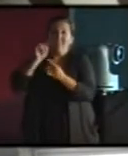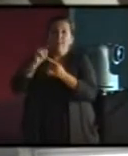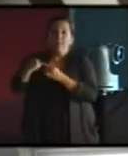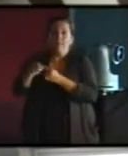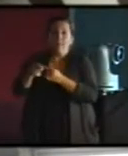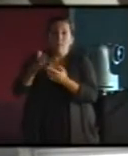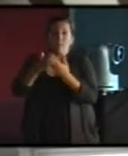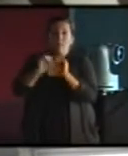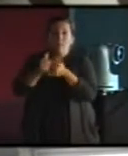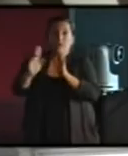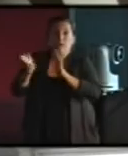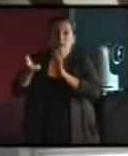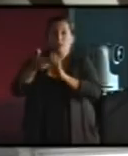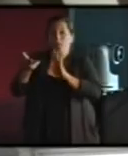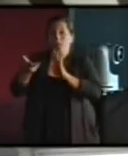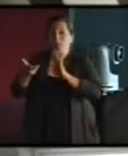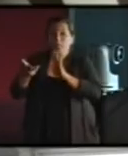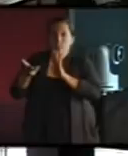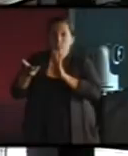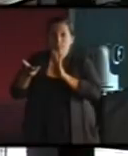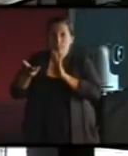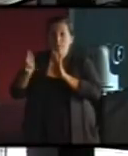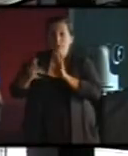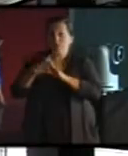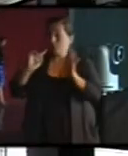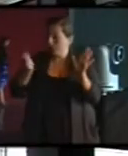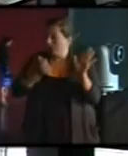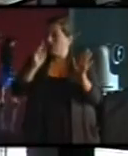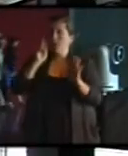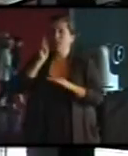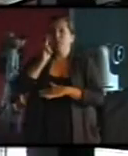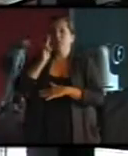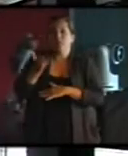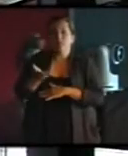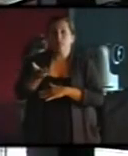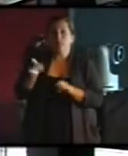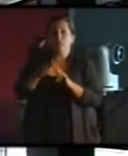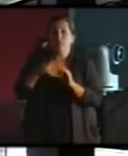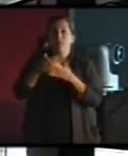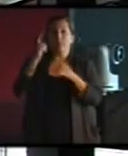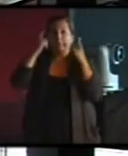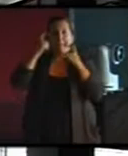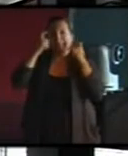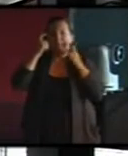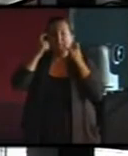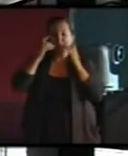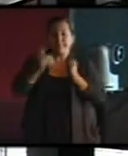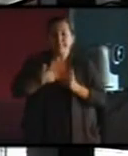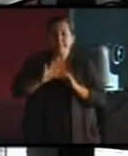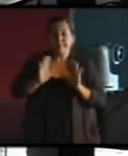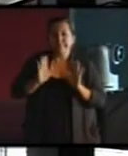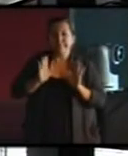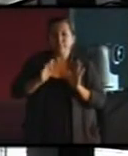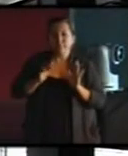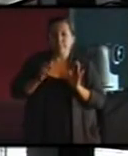de l'aspect normatif. C'est-à-dire que je crois que nous nous sommes habitués à une relative paresse intellectuelle qui fait qu'il est